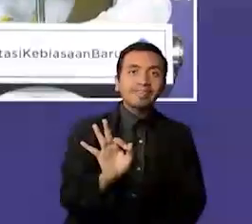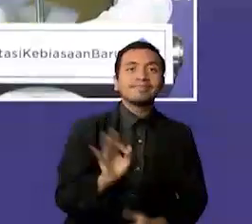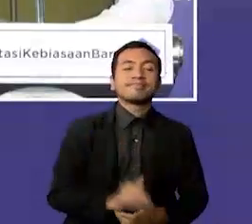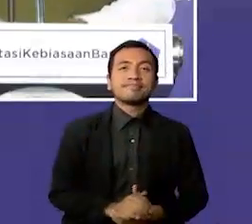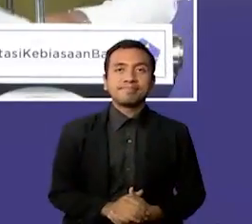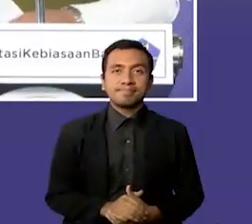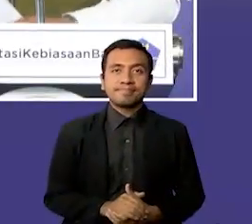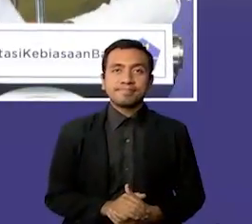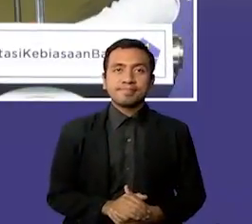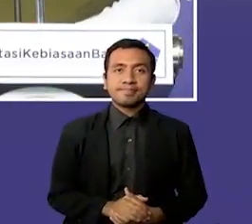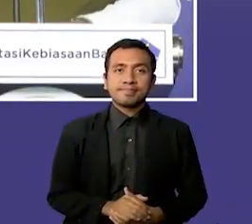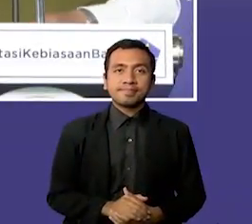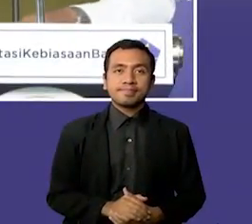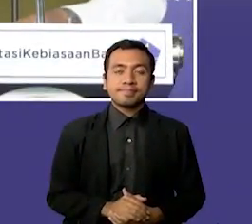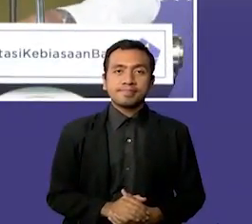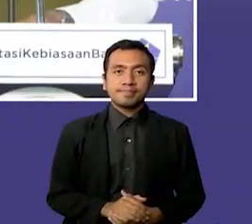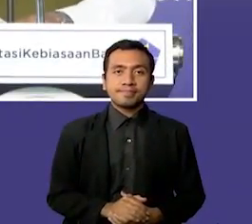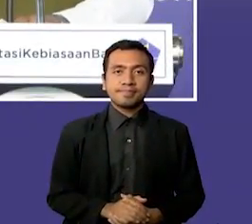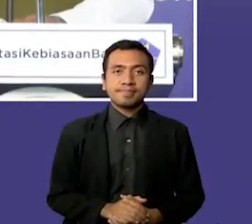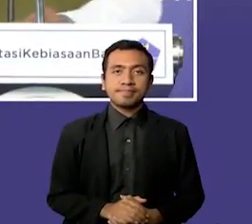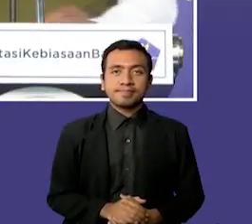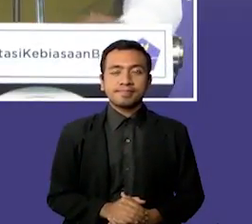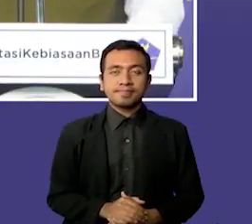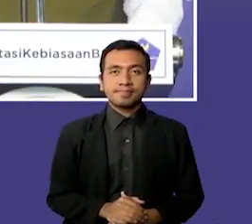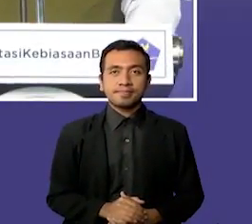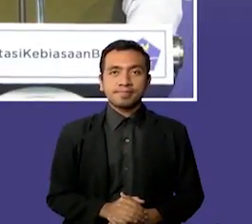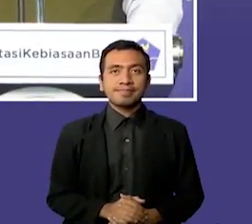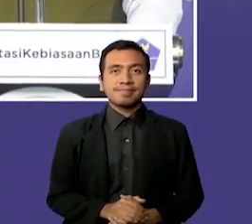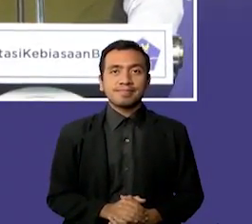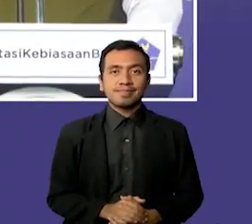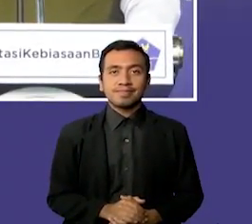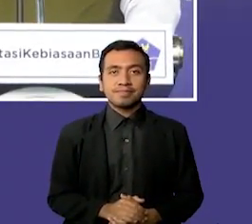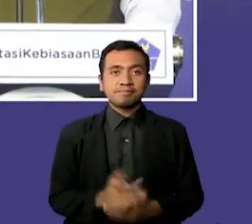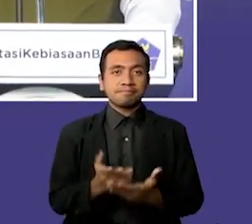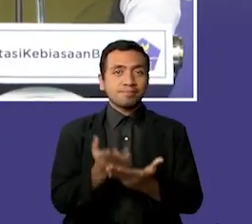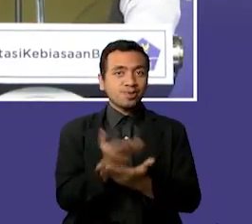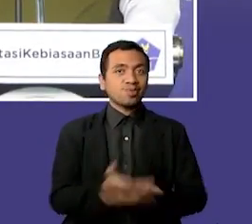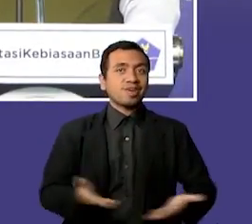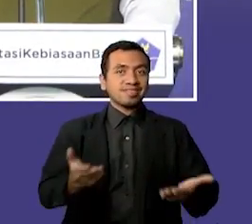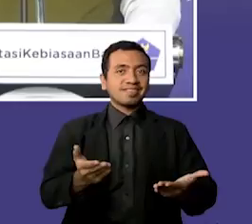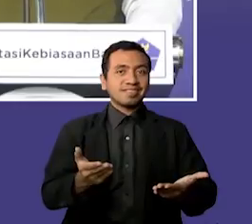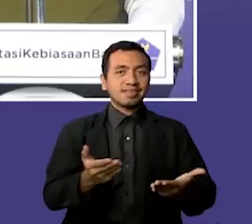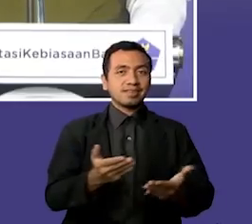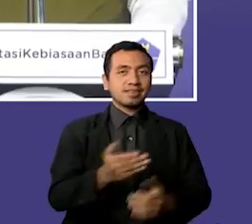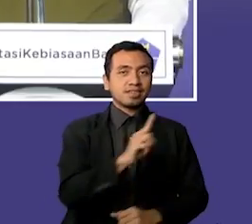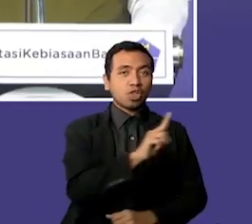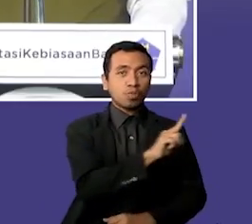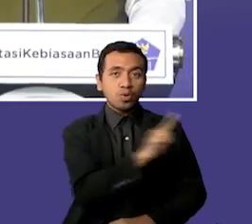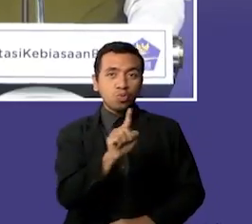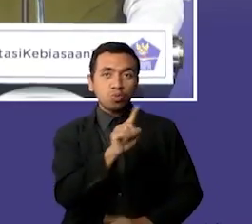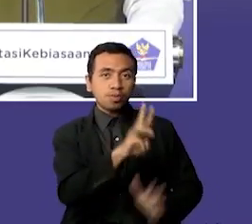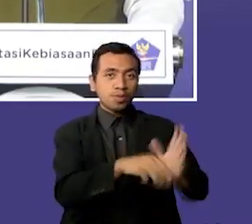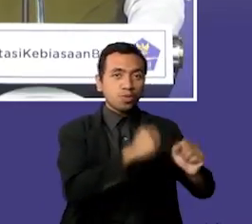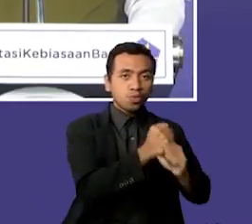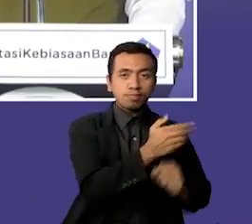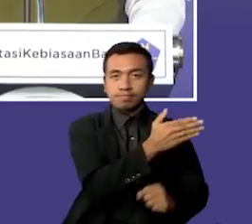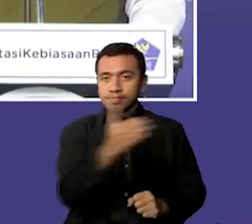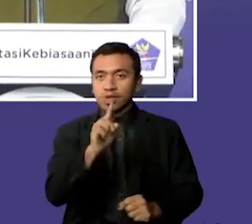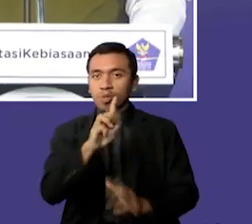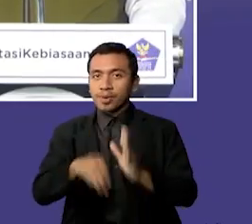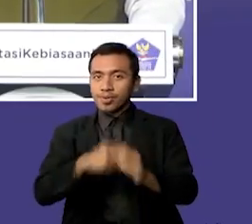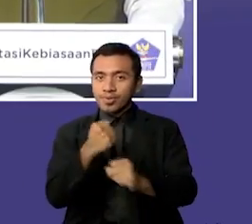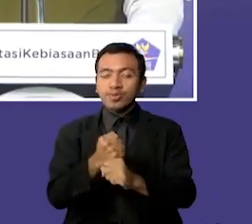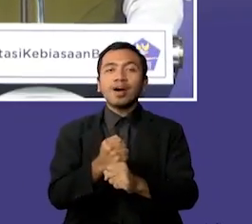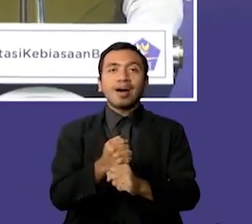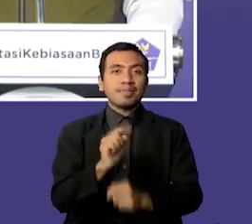Berikutnya, kami ingin menyampaikan perkembangan dari waktu ke waktu setiap minggu sejak pertama kali